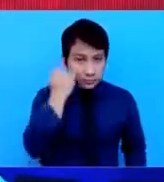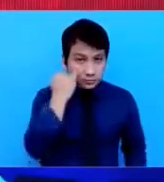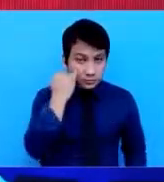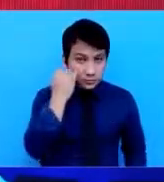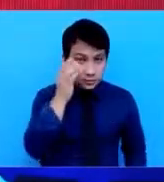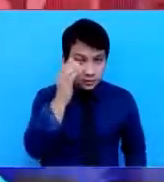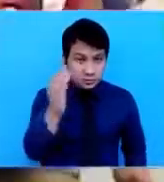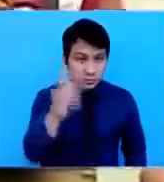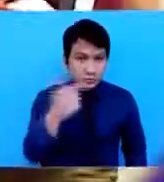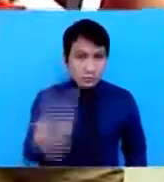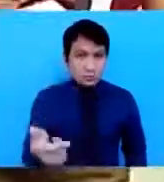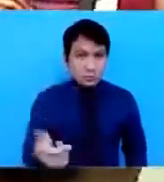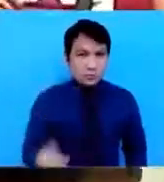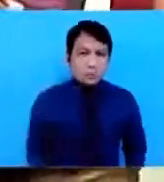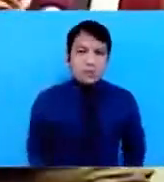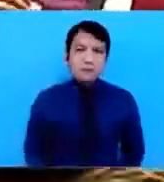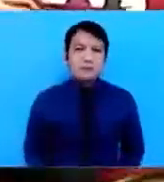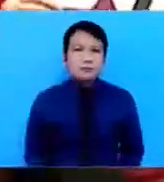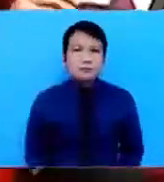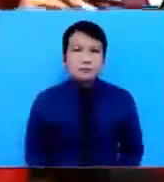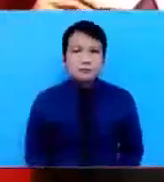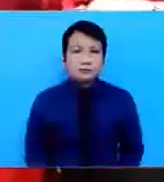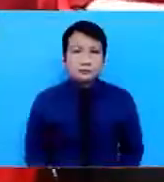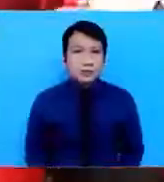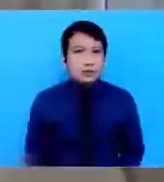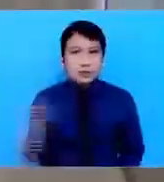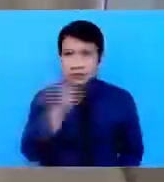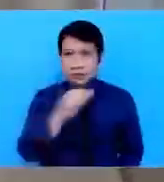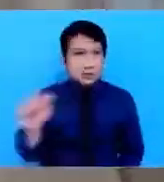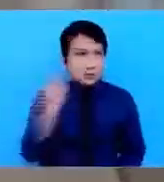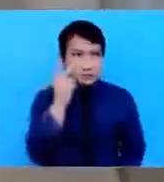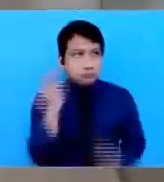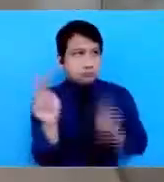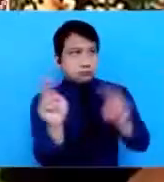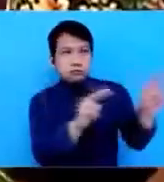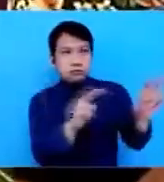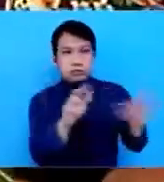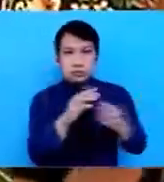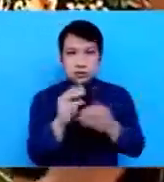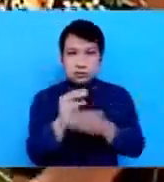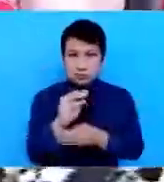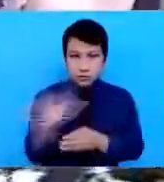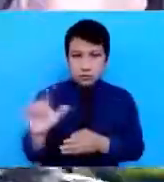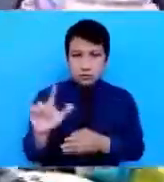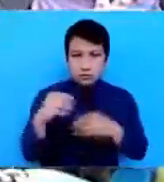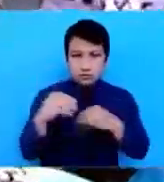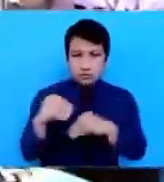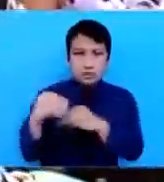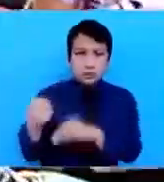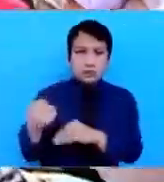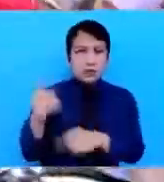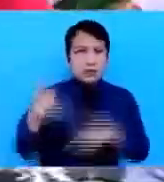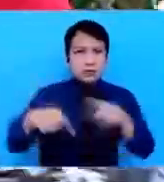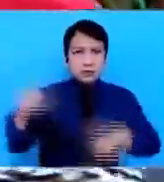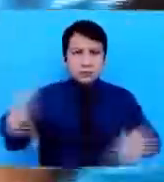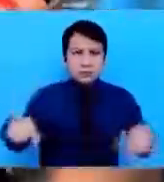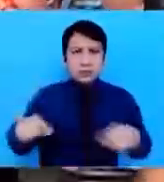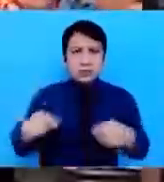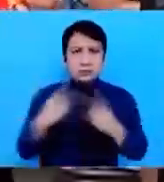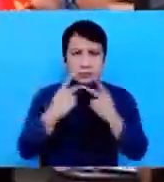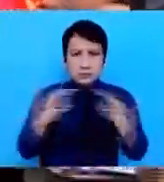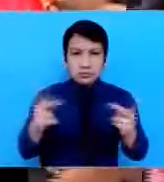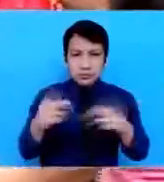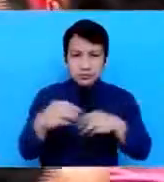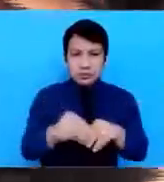Kalimot. Kahit saan ngayon magpunta, sa mga mall, palengke at iba pang pampublikong lugar,